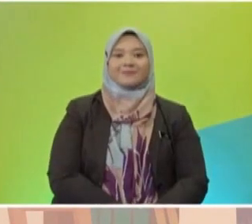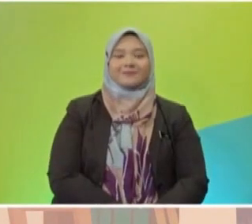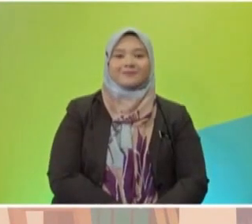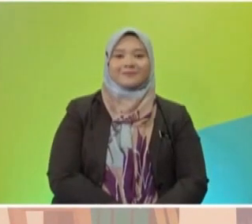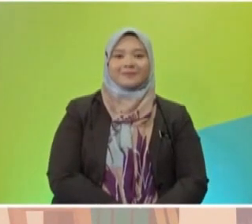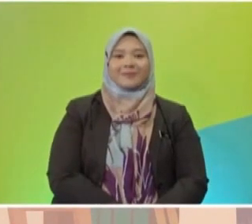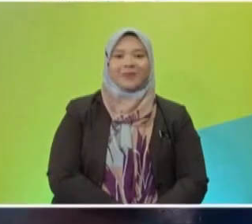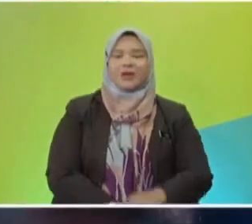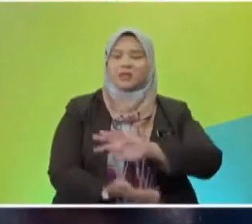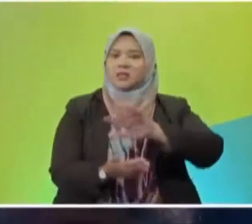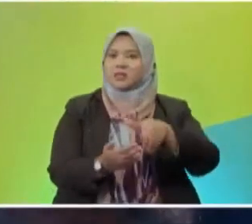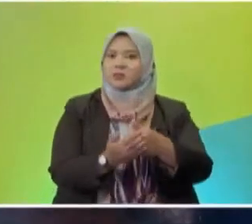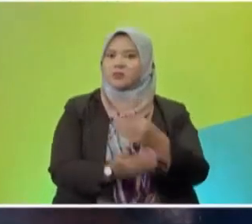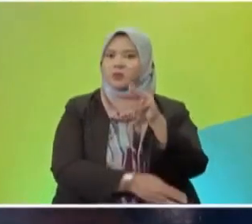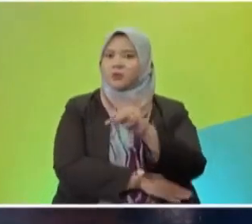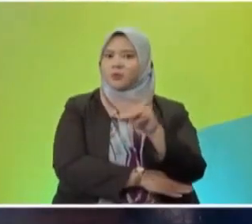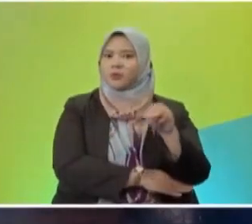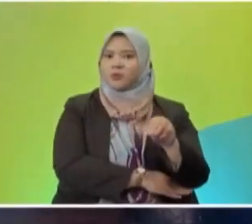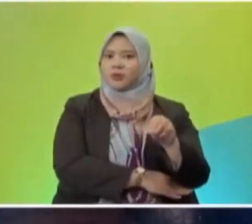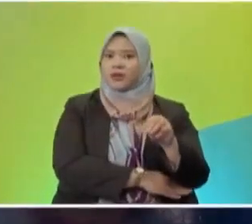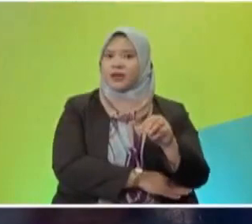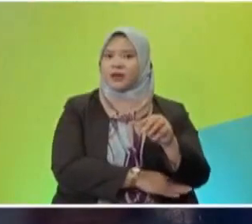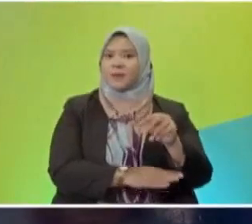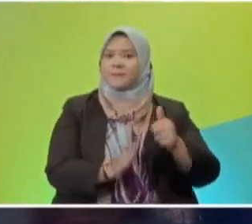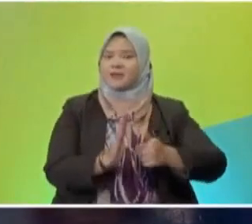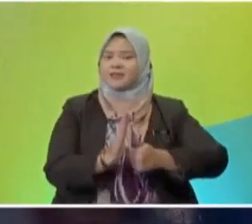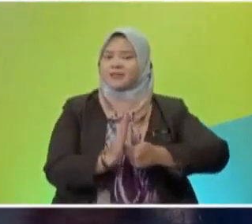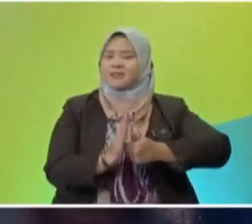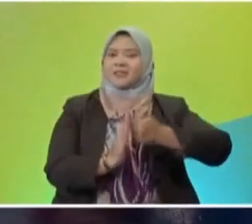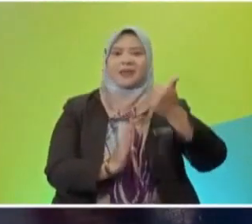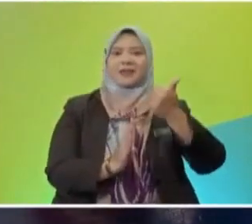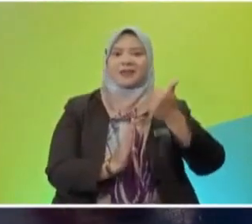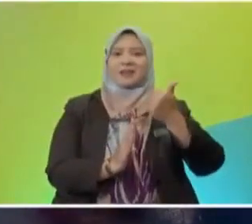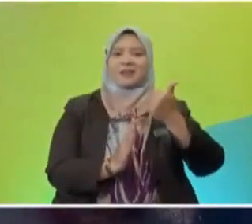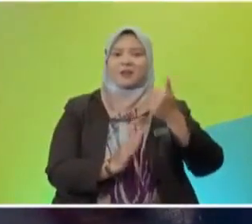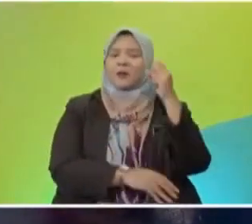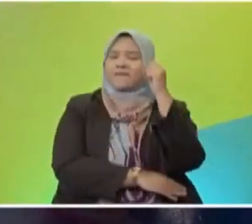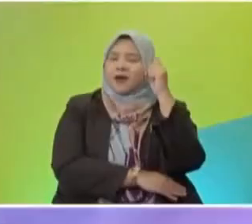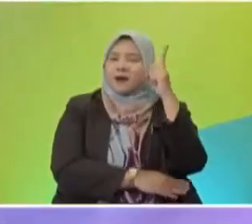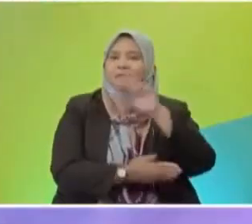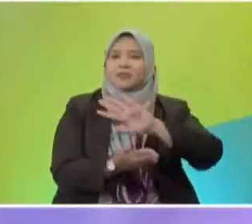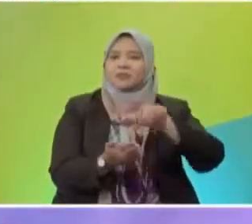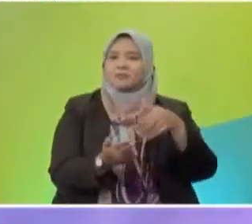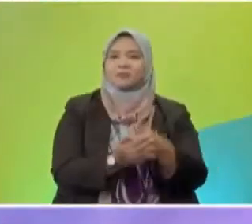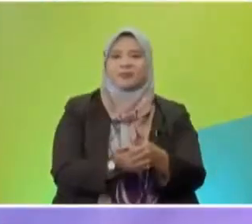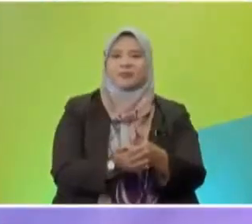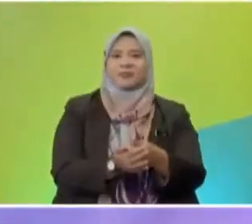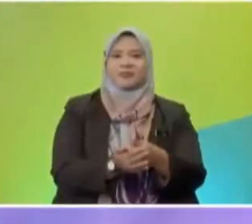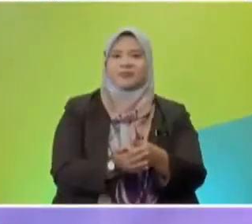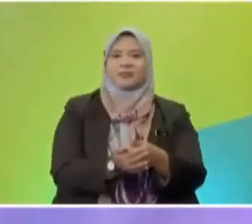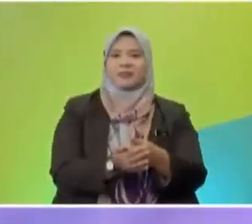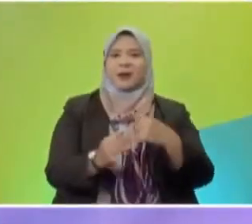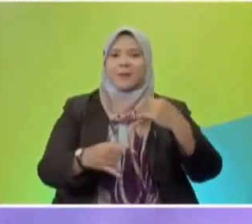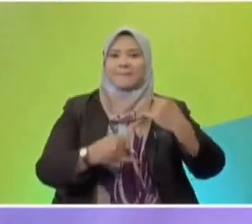telah saya rancangkan. Tahniah untuk semua. Baiklah, terima kasih kepada Cikgu Yati